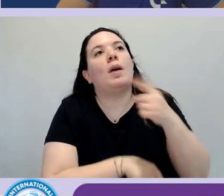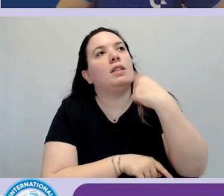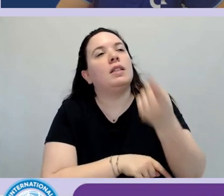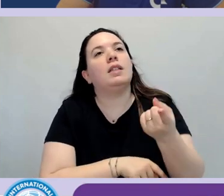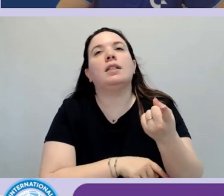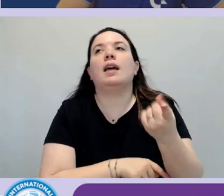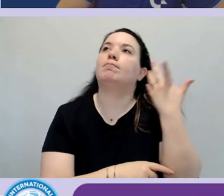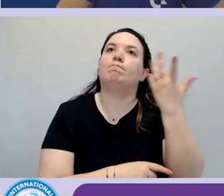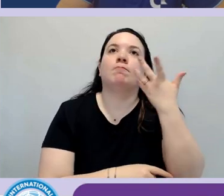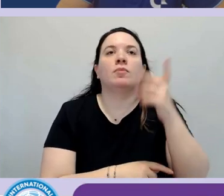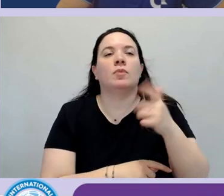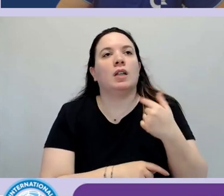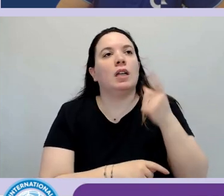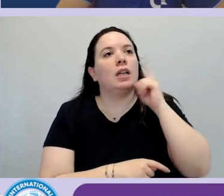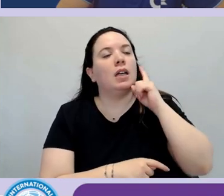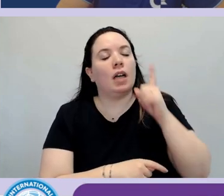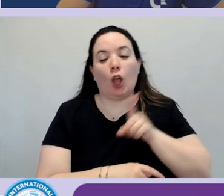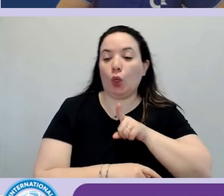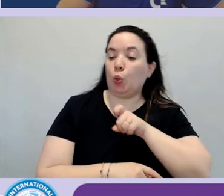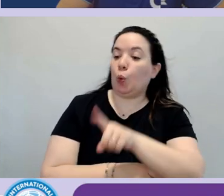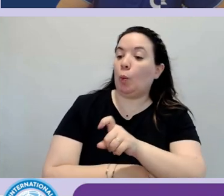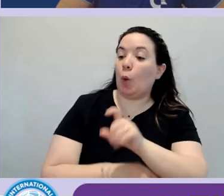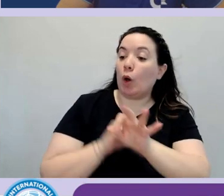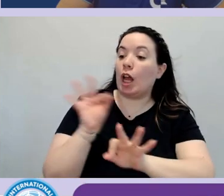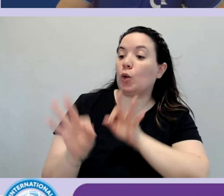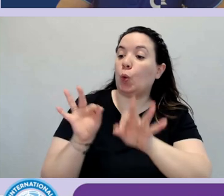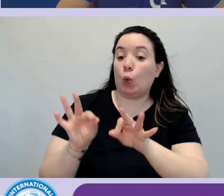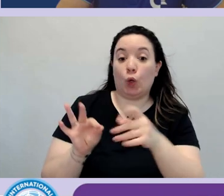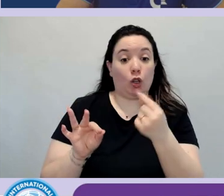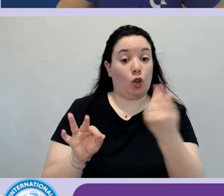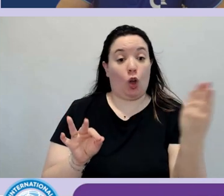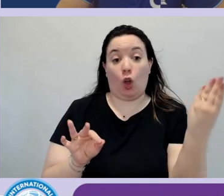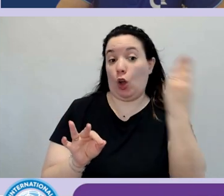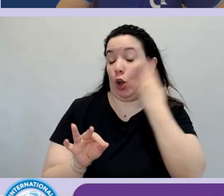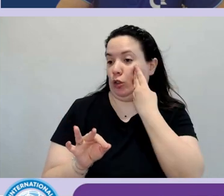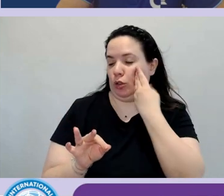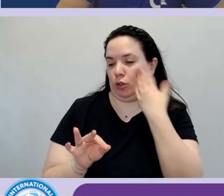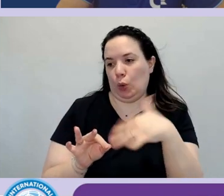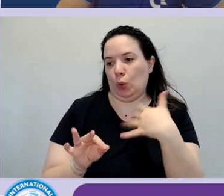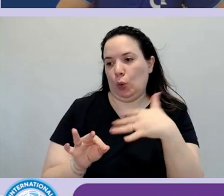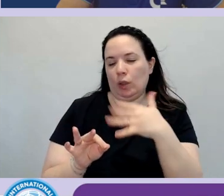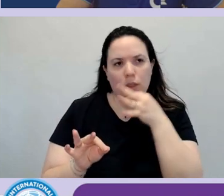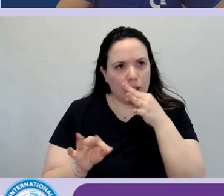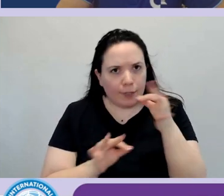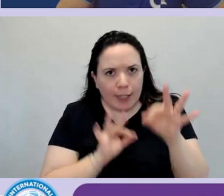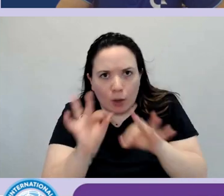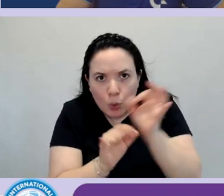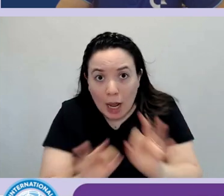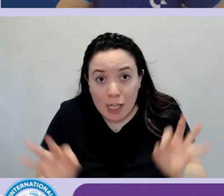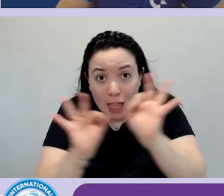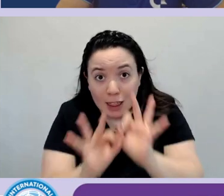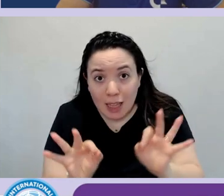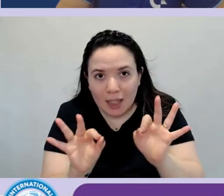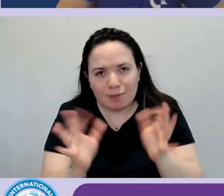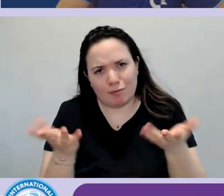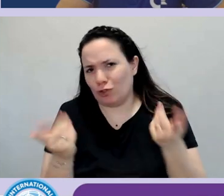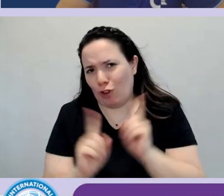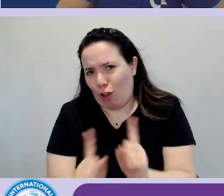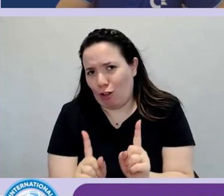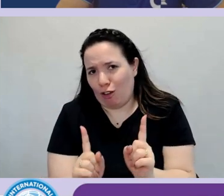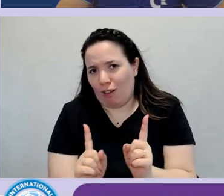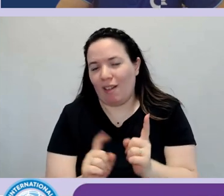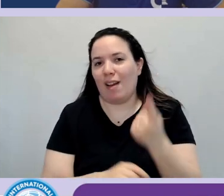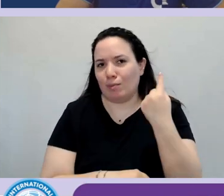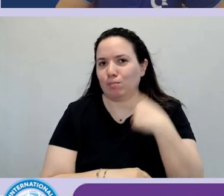troppo inf come risponderemo noi io questa cosa mi fa arrabbiare molto eh chiedo scusa ma infatti io volevo